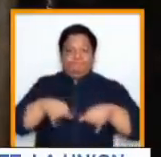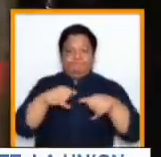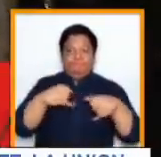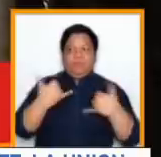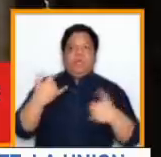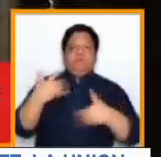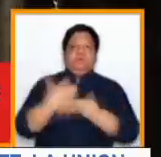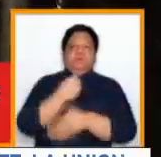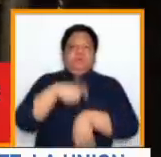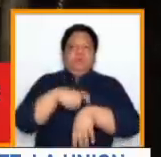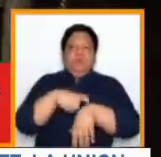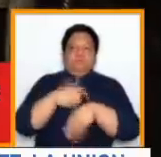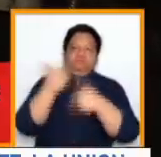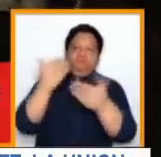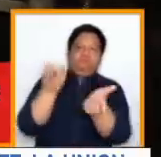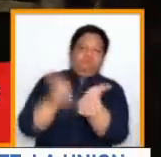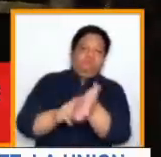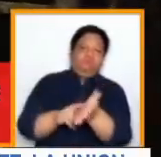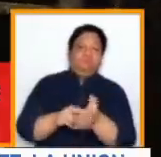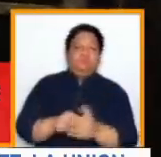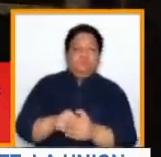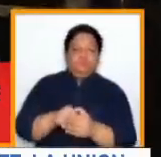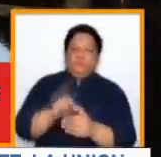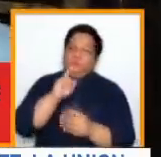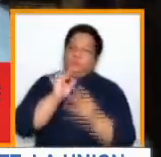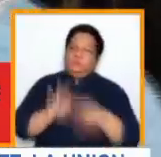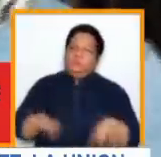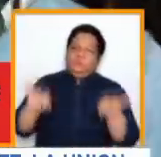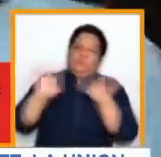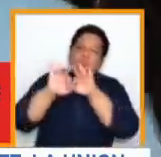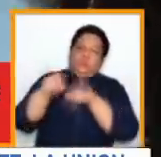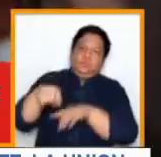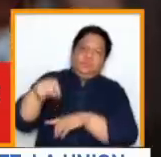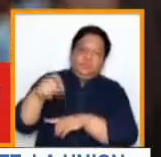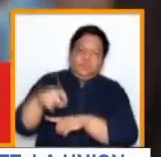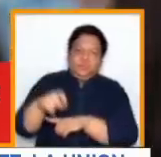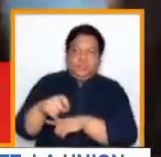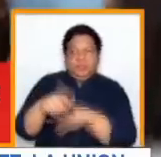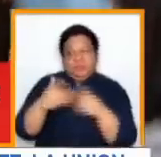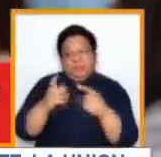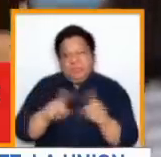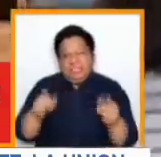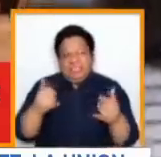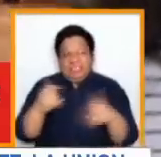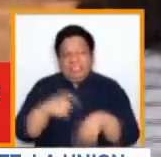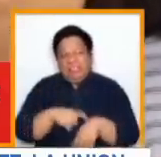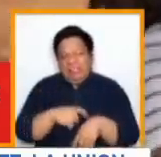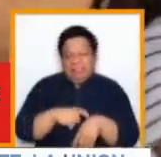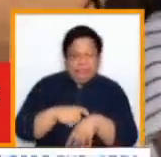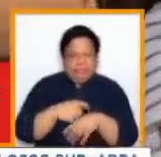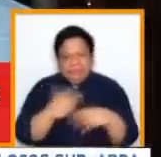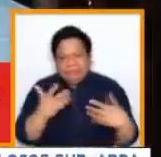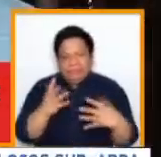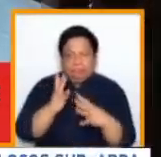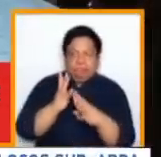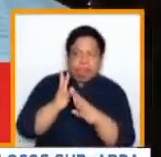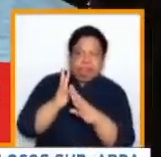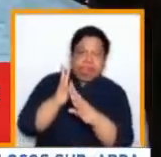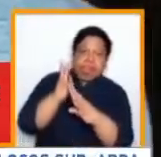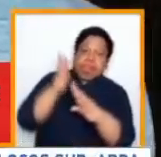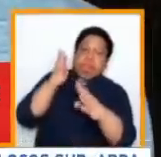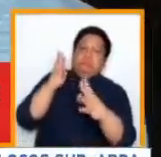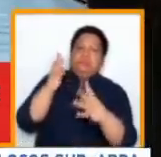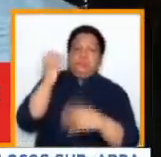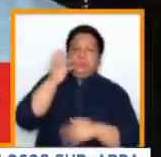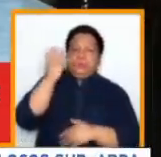talagang magparehistro. Kaya talagang kailangan na. Eh, kaso nga lang rush hour, ang dami na palang pila. Mahalaga